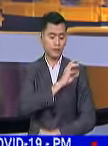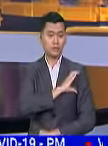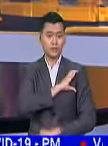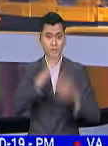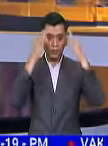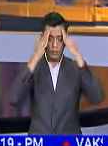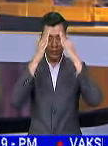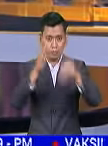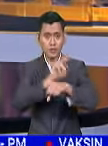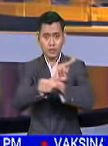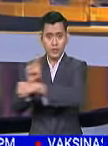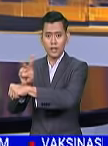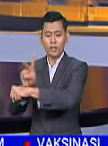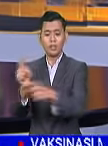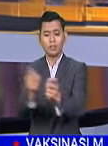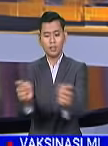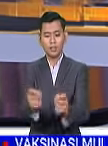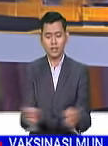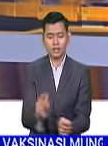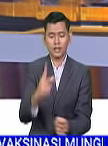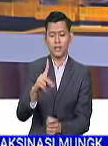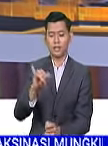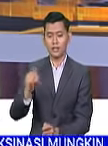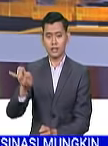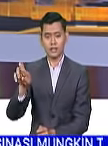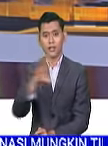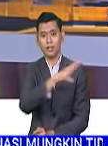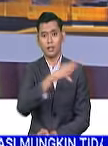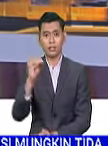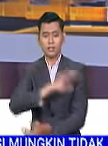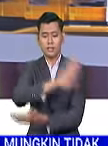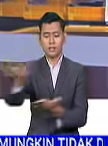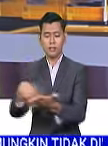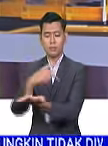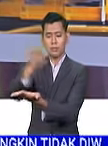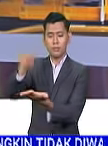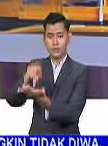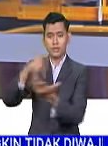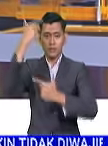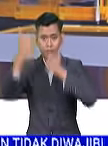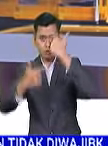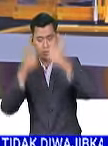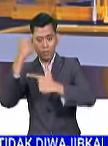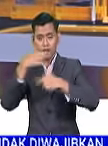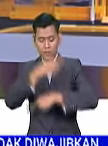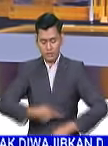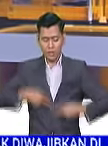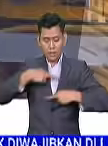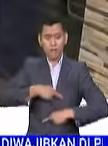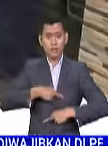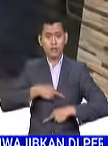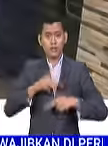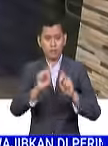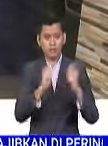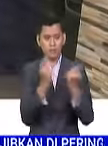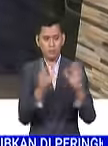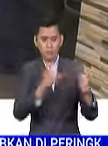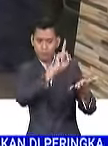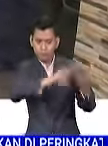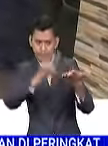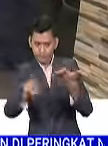pemantauan dijalankan di Tasik Kenyir dan semua pusat rekreasi susulan kelonggaran rentas negeri. Pasukan pemantau melakukan